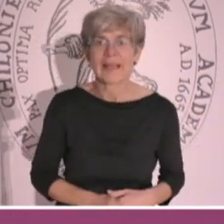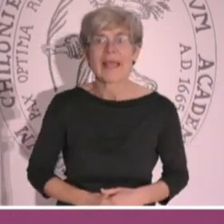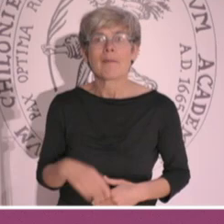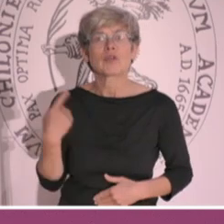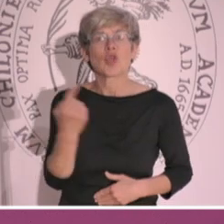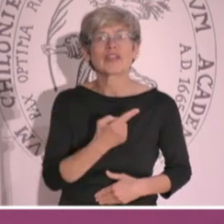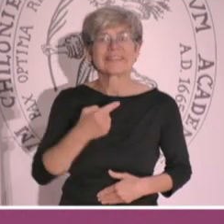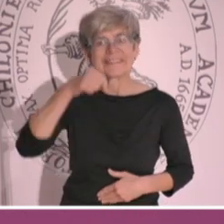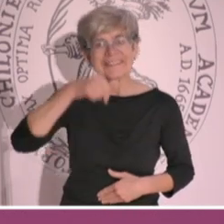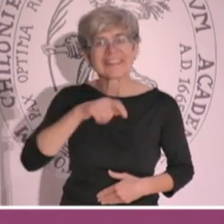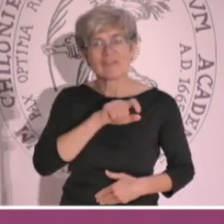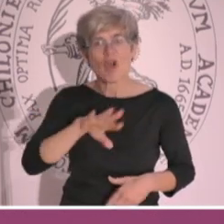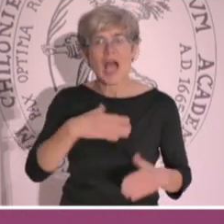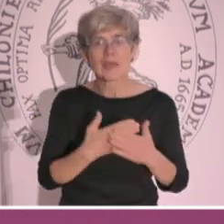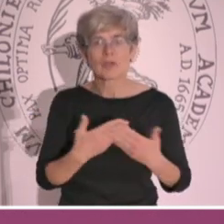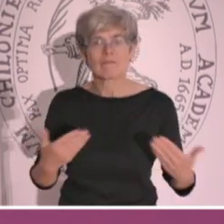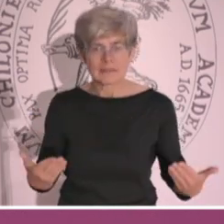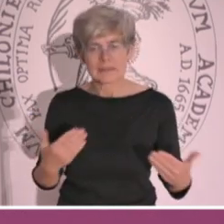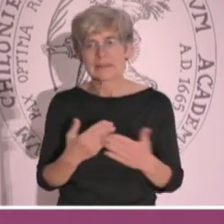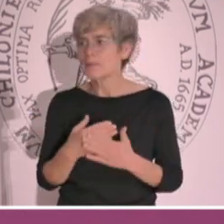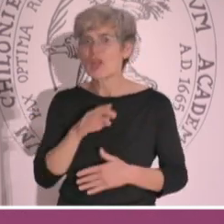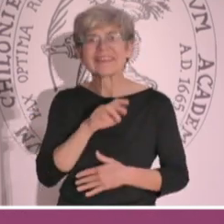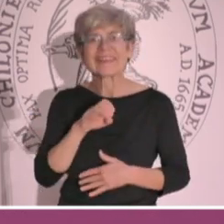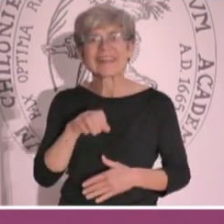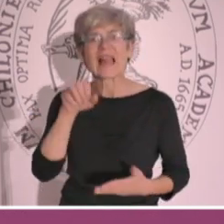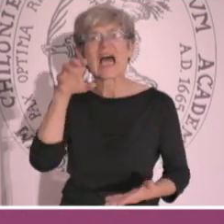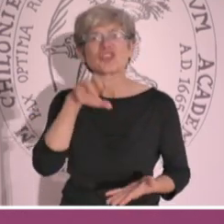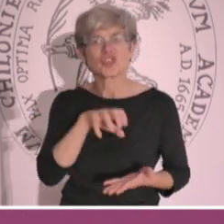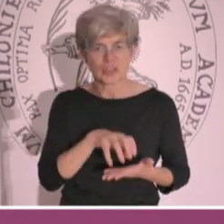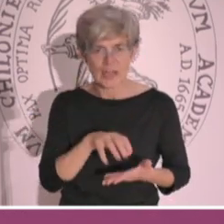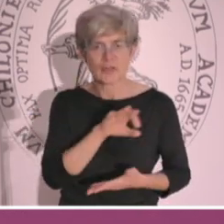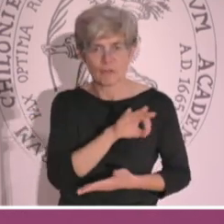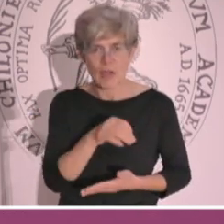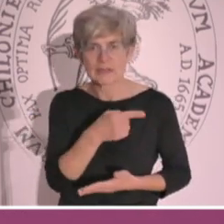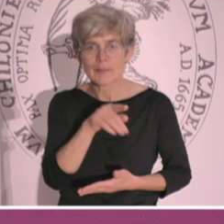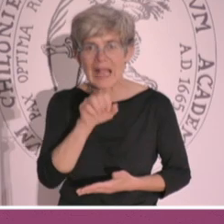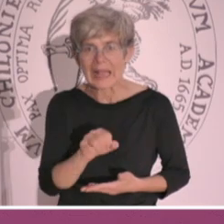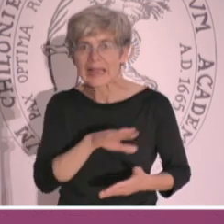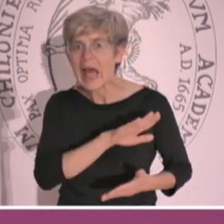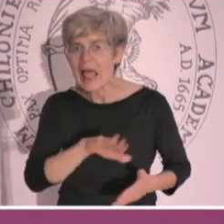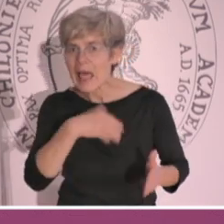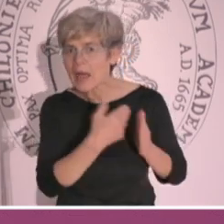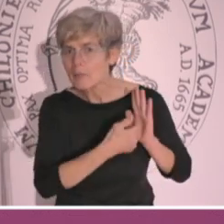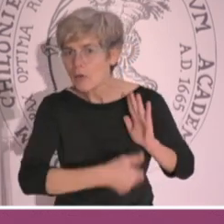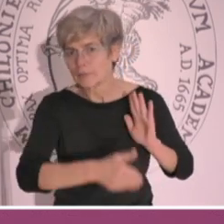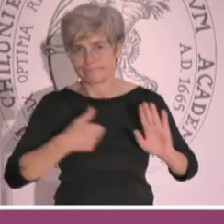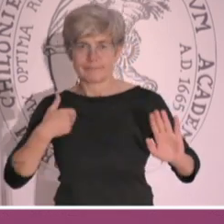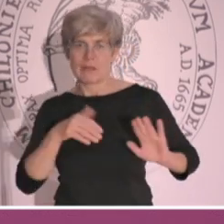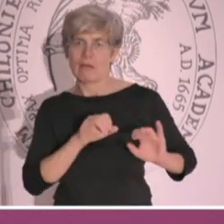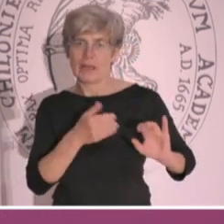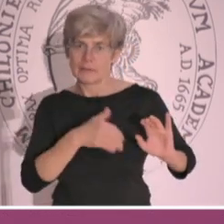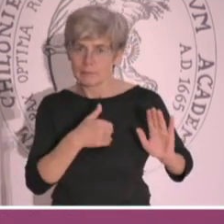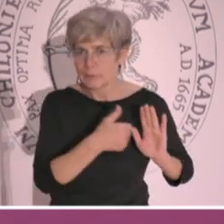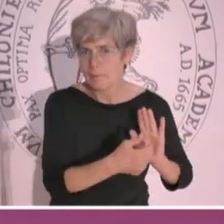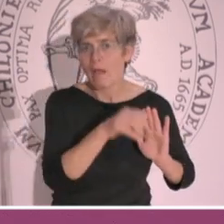Heute unser digitaler Stand. Da können Sie nochmal alle Angebote, die ich gerade genannt habe, genauer kennenlernen, bis 15 Uhr.